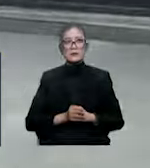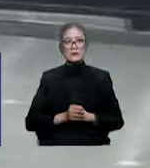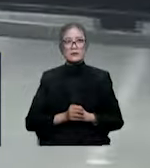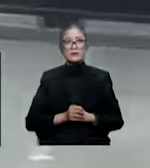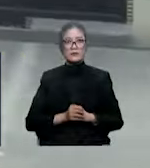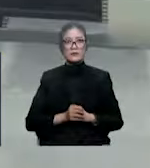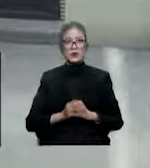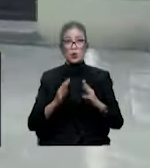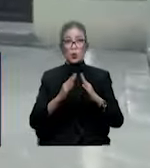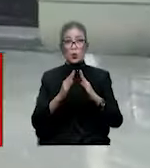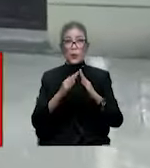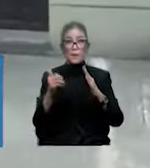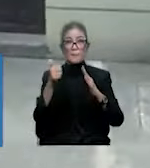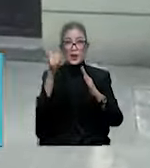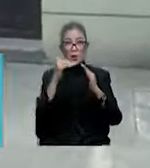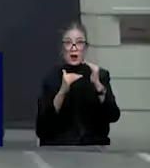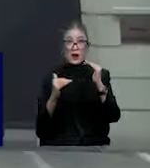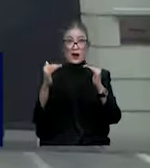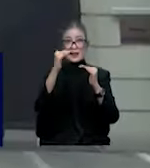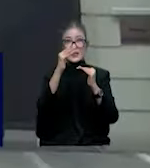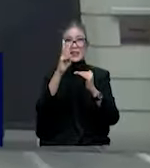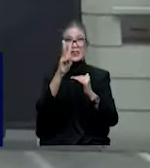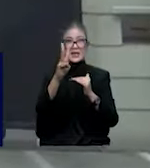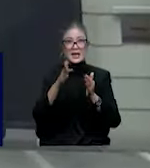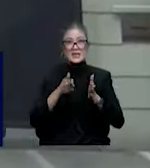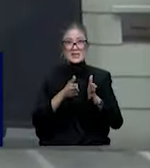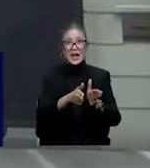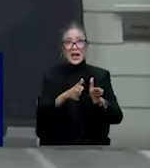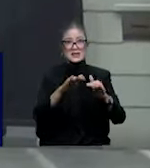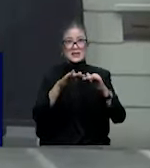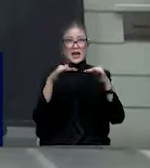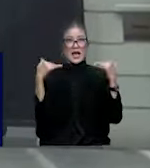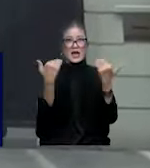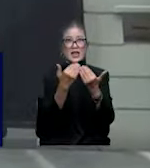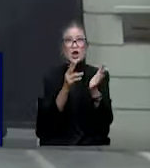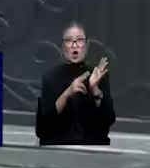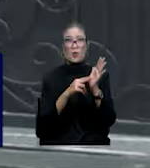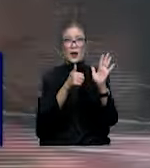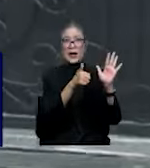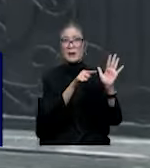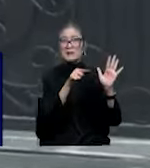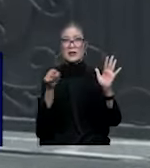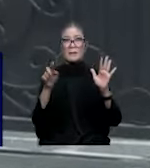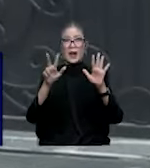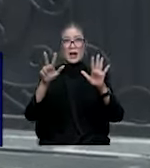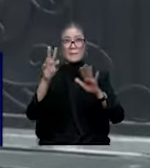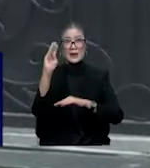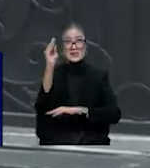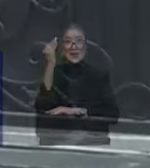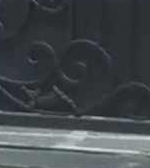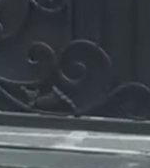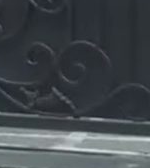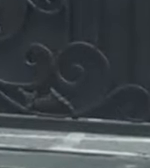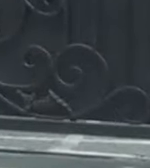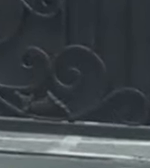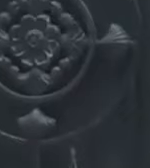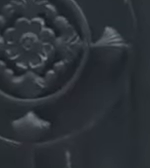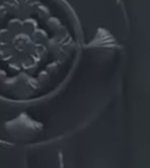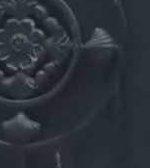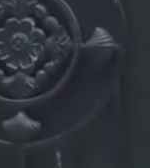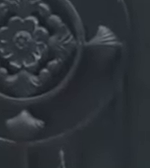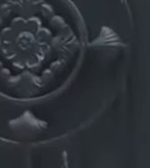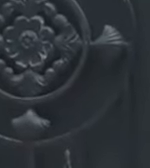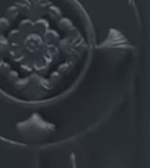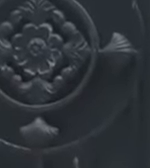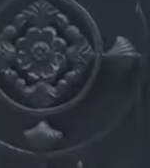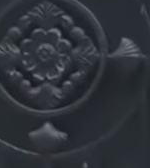Di rumah mewah 3 lantai di Jalan Senayan nomor 6 dan 8 Jakarta Selatan ini, penyidik Kejagung mendapati logam mulia seberat